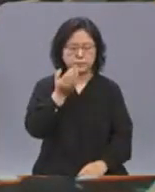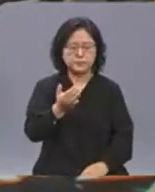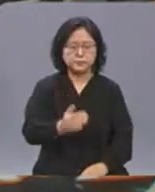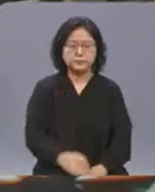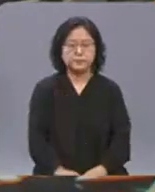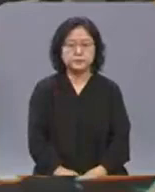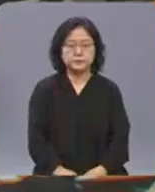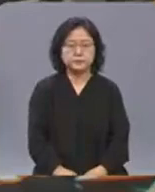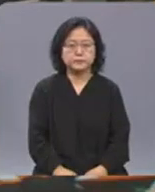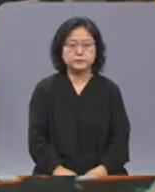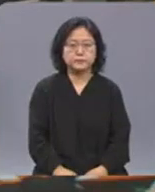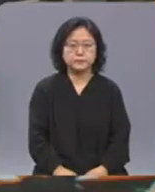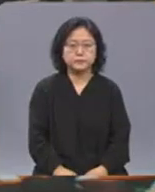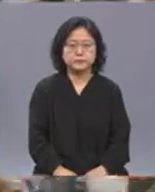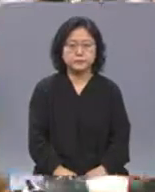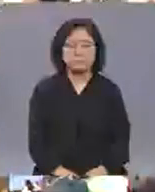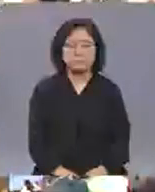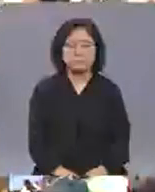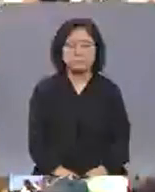기자입니다